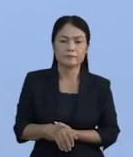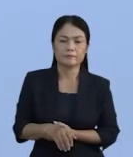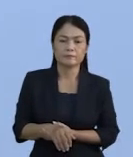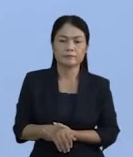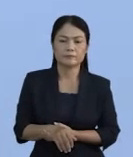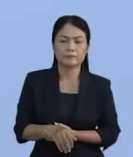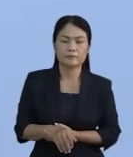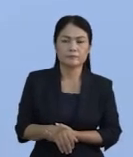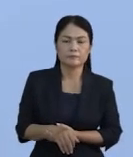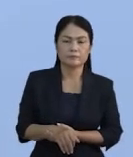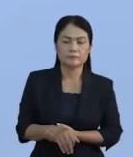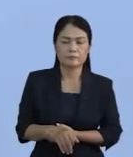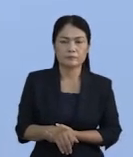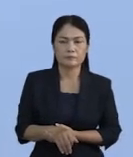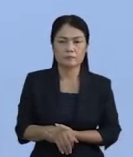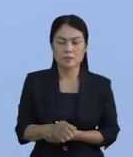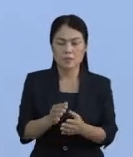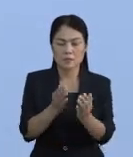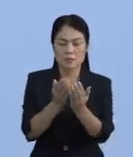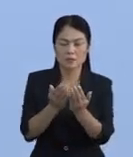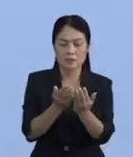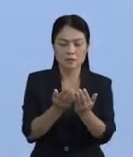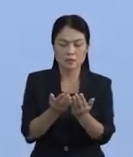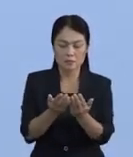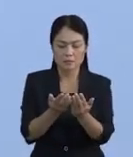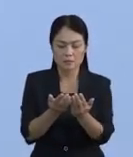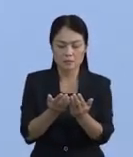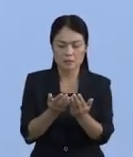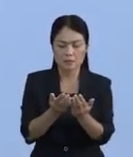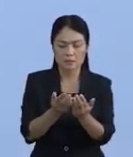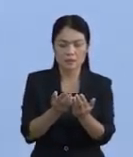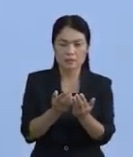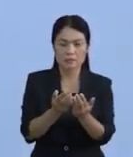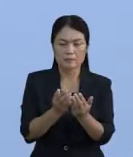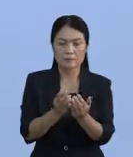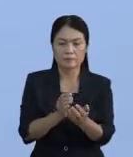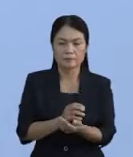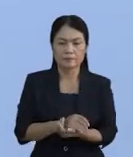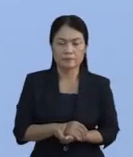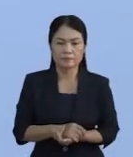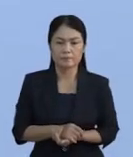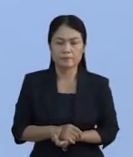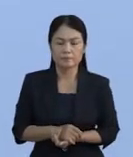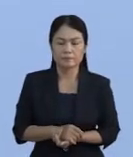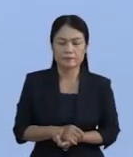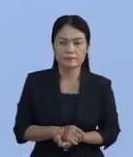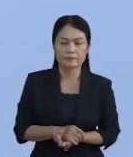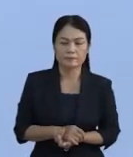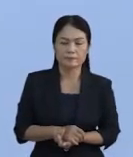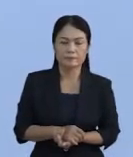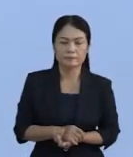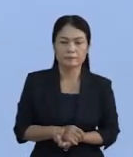pram và chứng nhân an tham mấy cớ an thá sốn và nhân an là sốn một